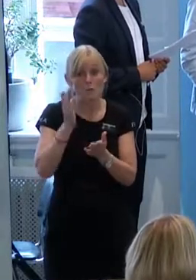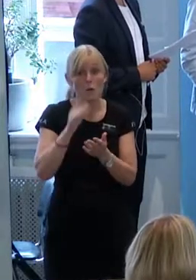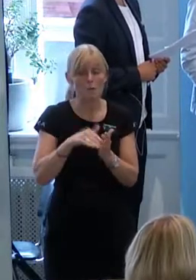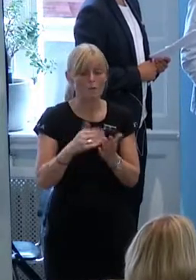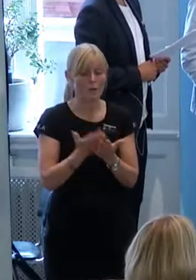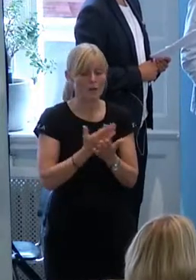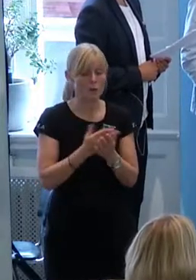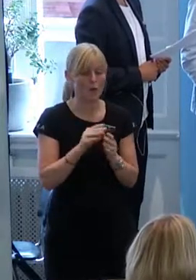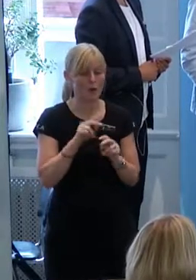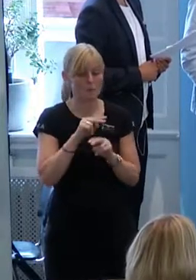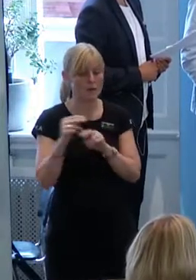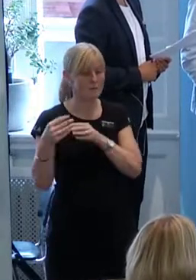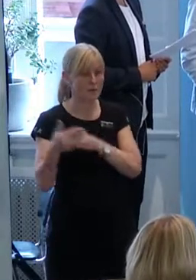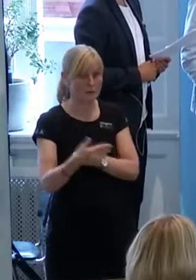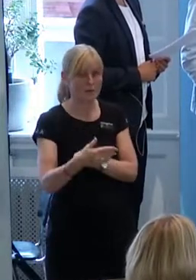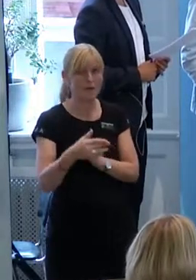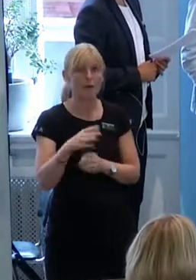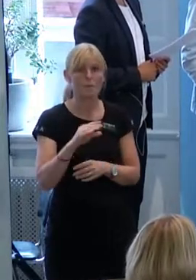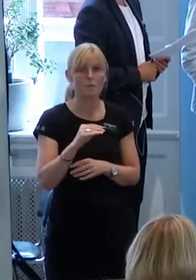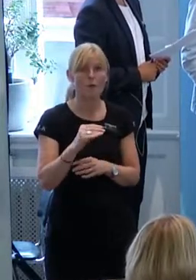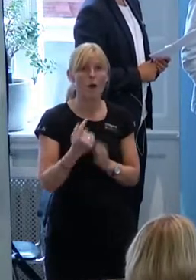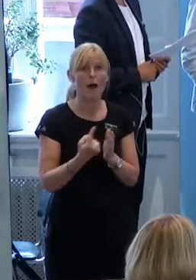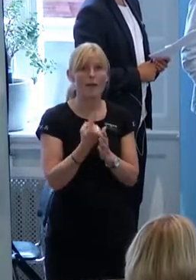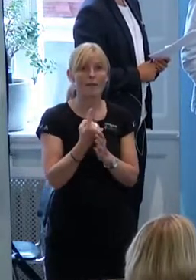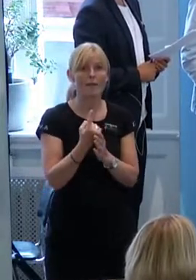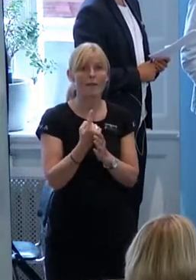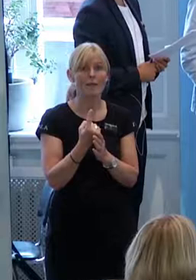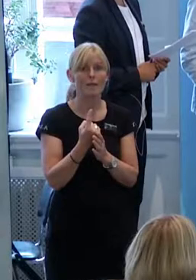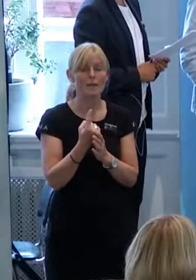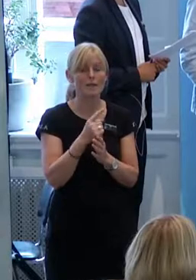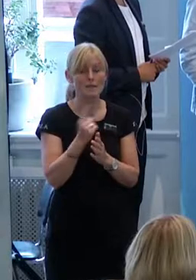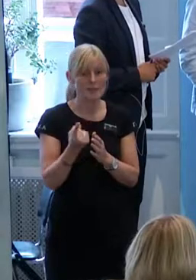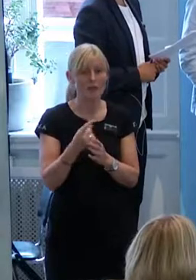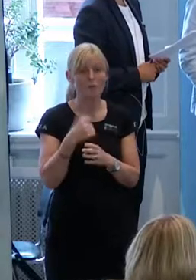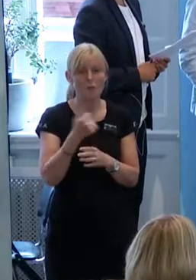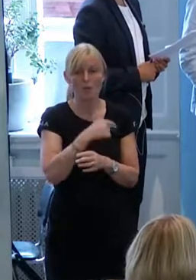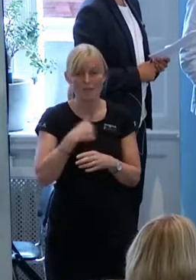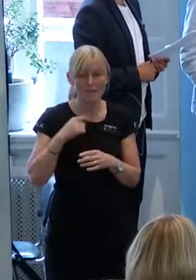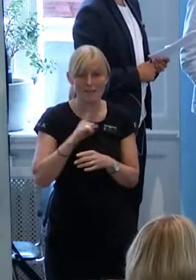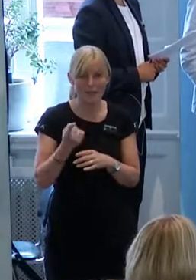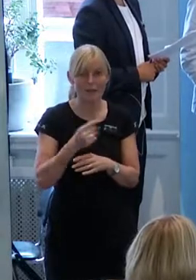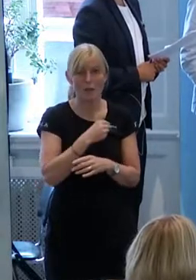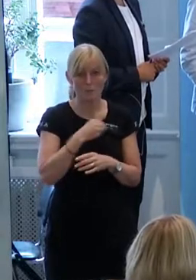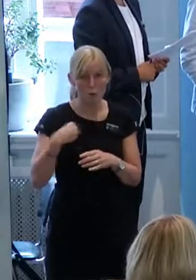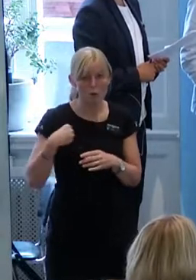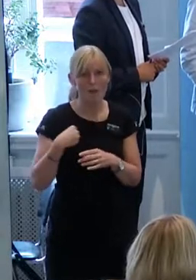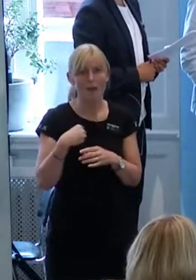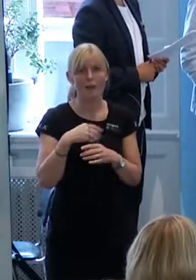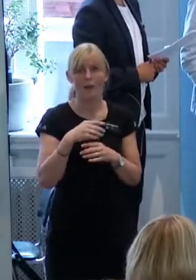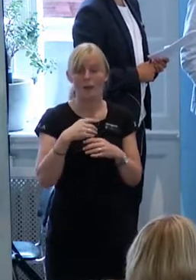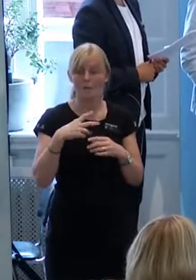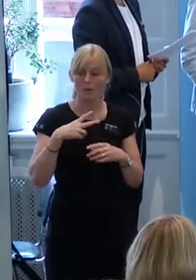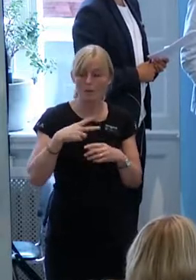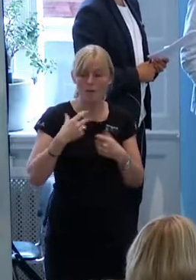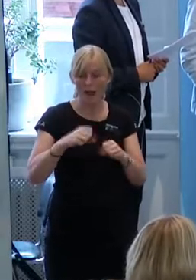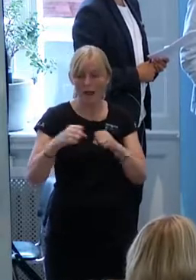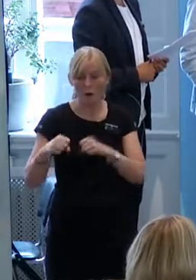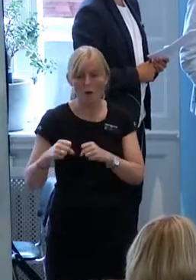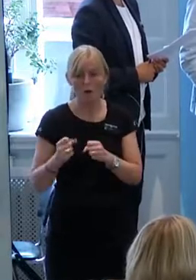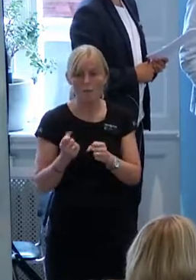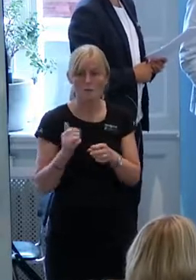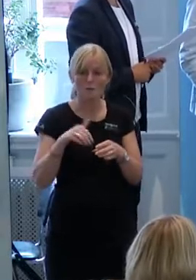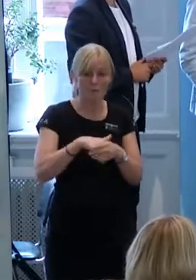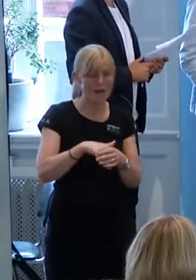håll... Det vi sen behöver är ju nya myndigheter, statliga bolag, andra privata aktörer som vill vara med i det här och